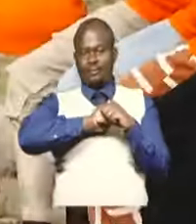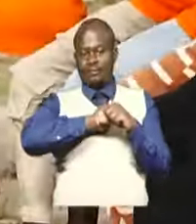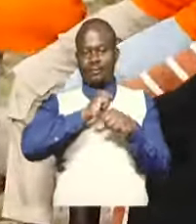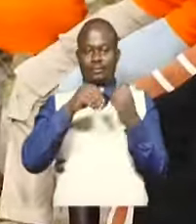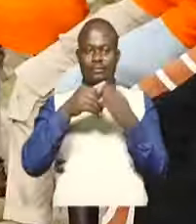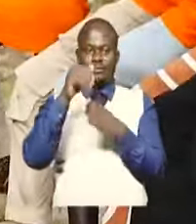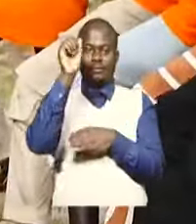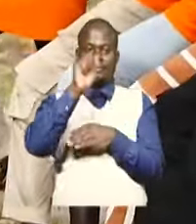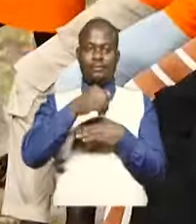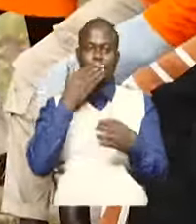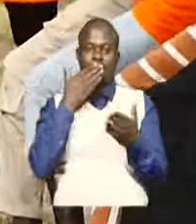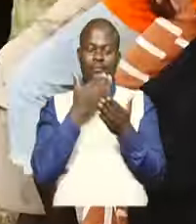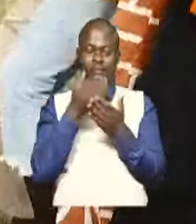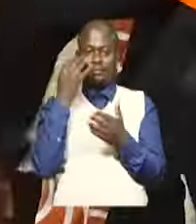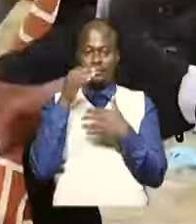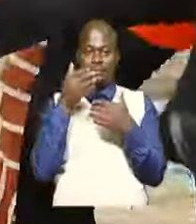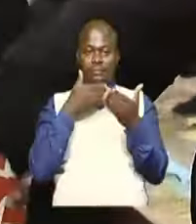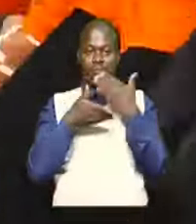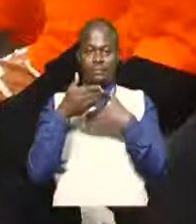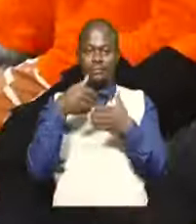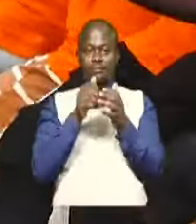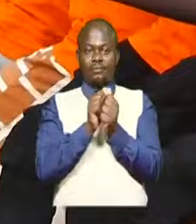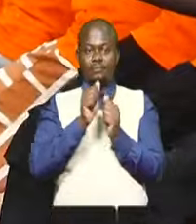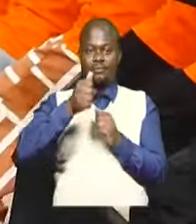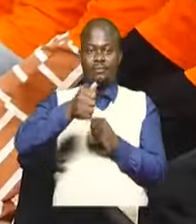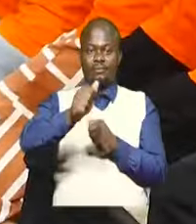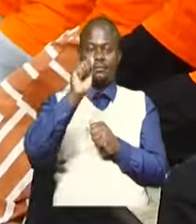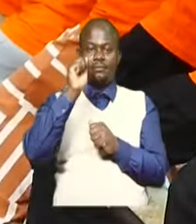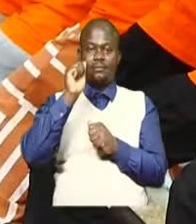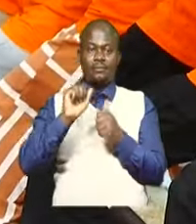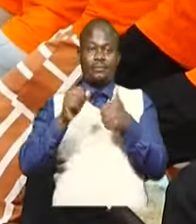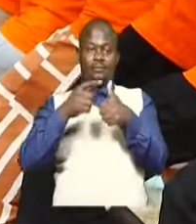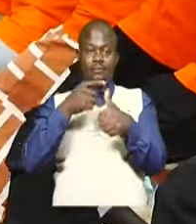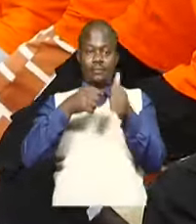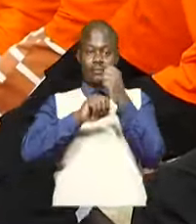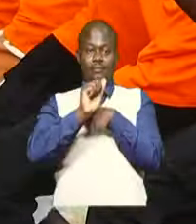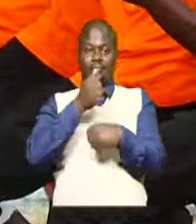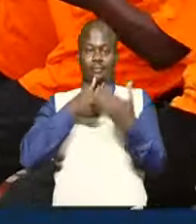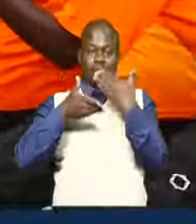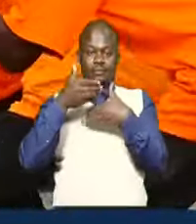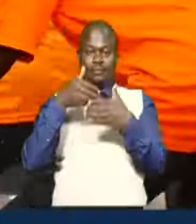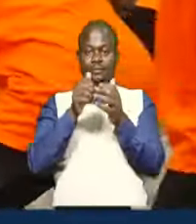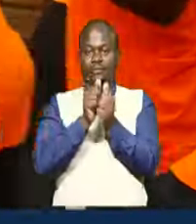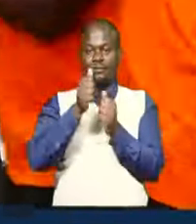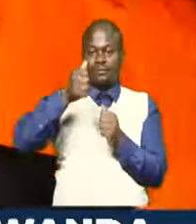birushaho kuba byiza iyo basabanye nabo. Cyambere iki ni igikorwa cyo gusabana nabo